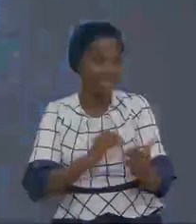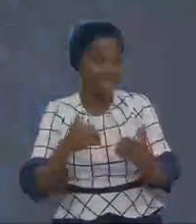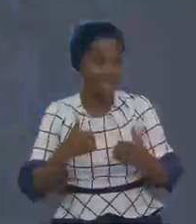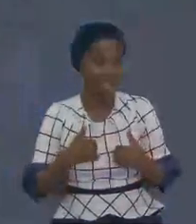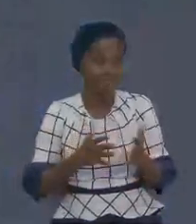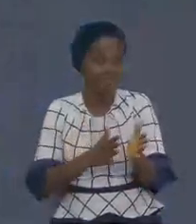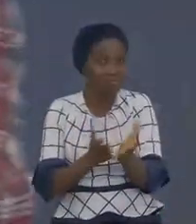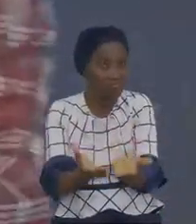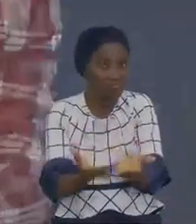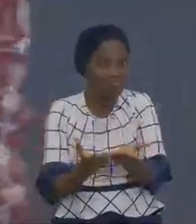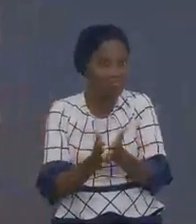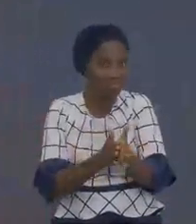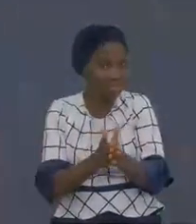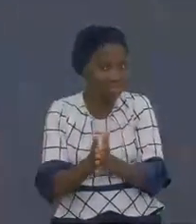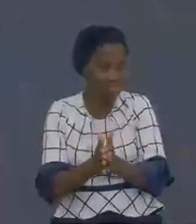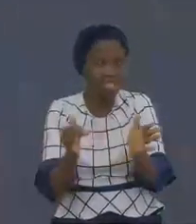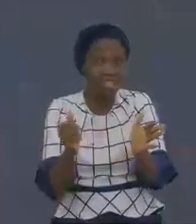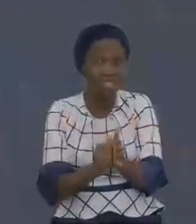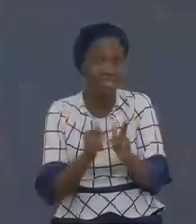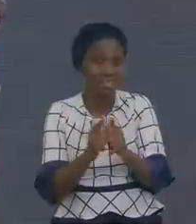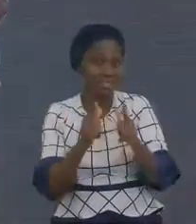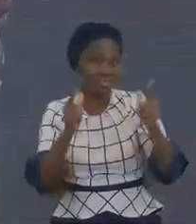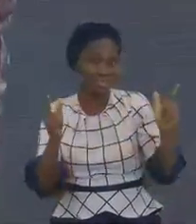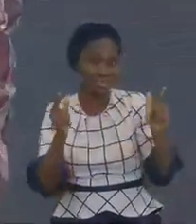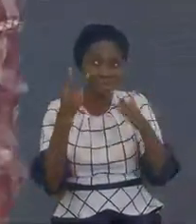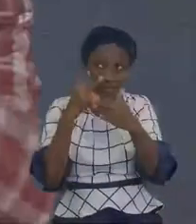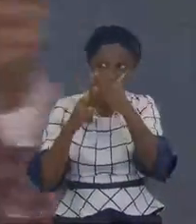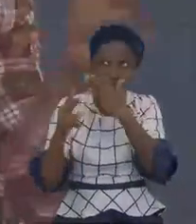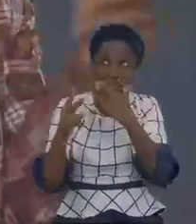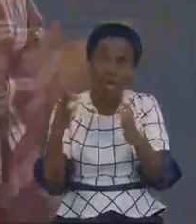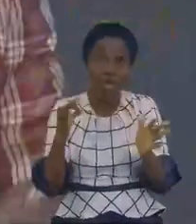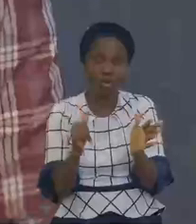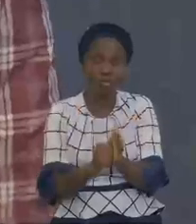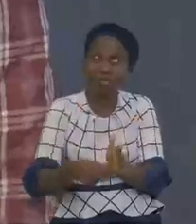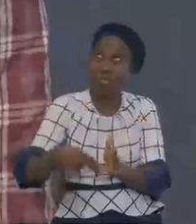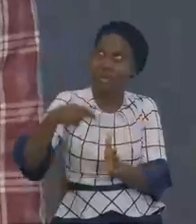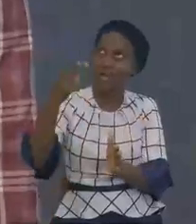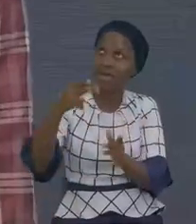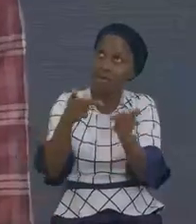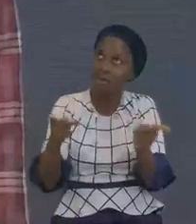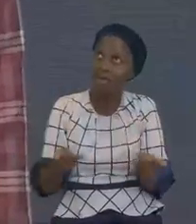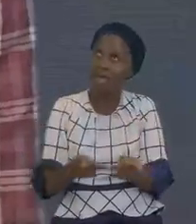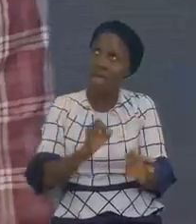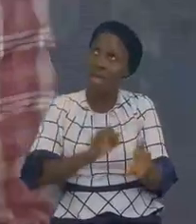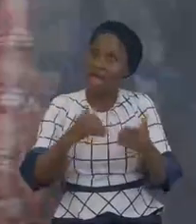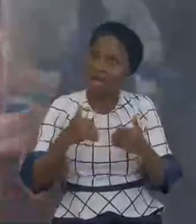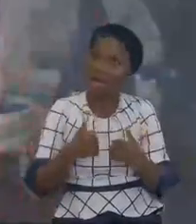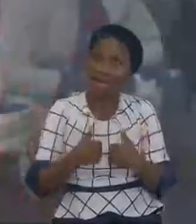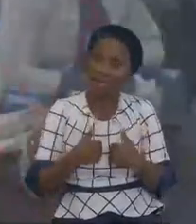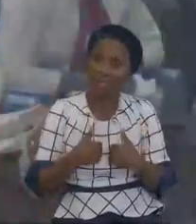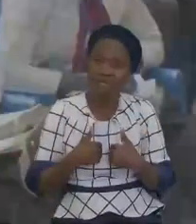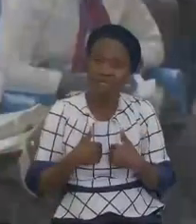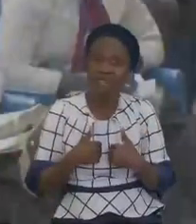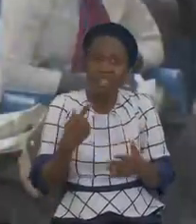cette grande vision de ce lieu élevé que j'ai la détermination d'aller